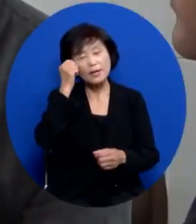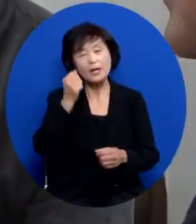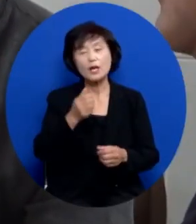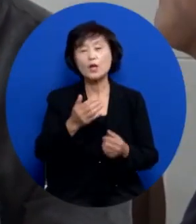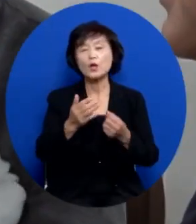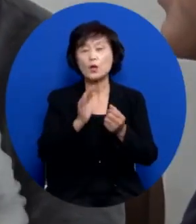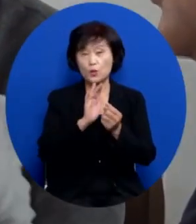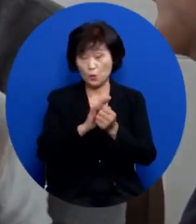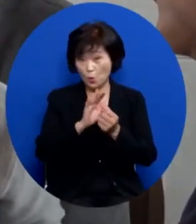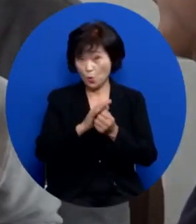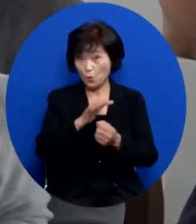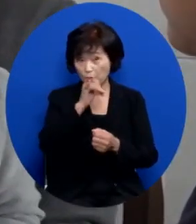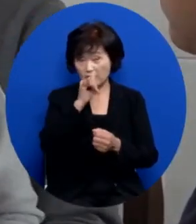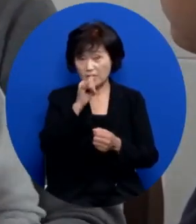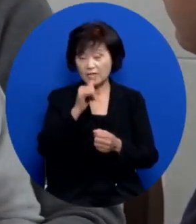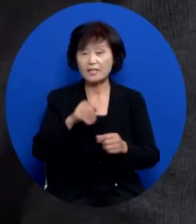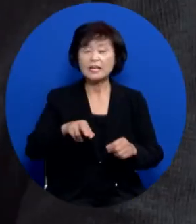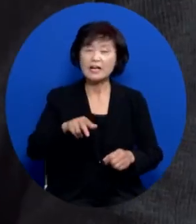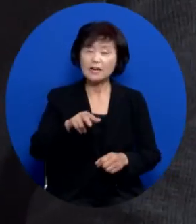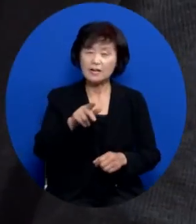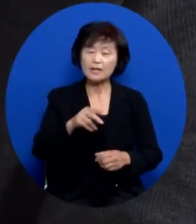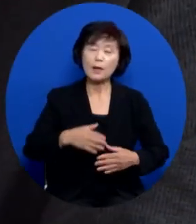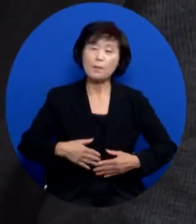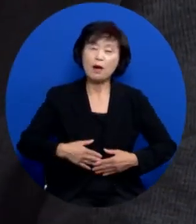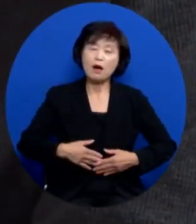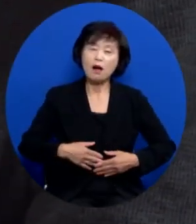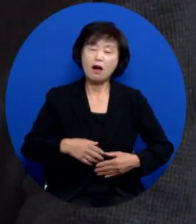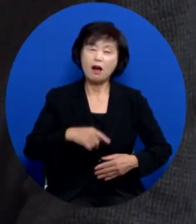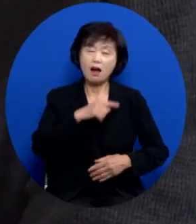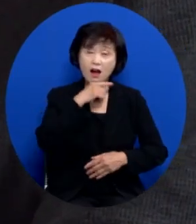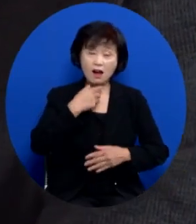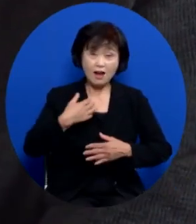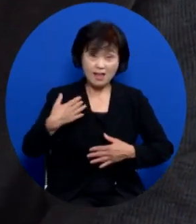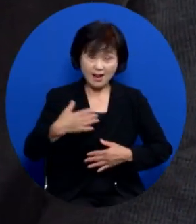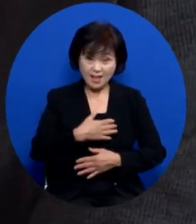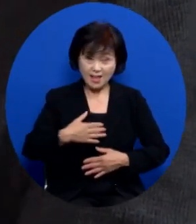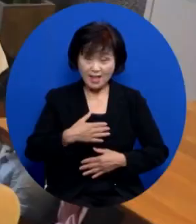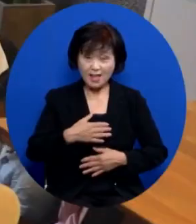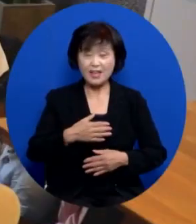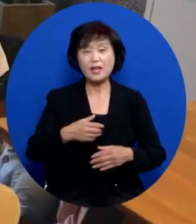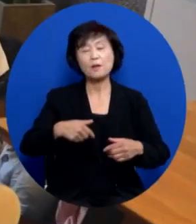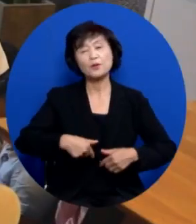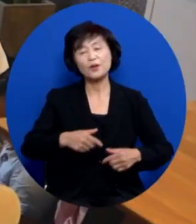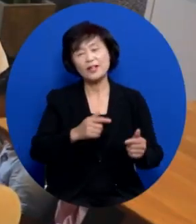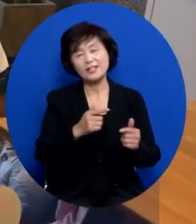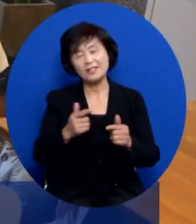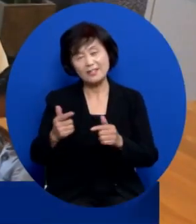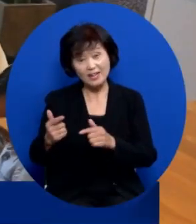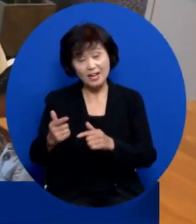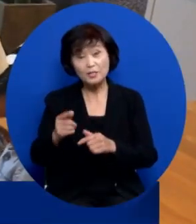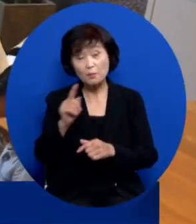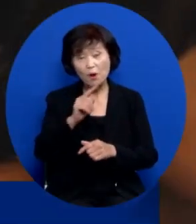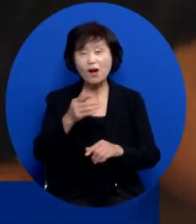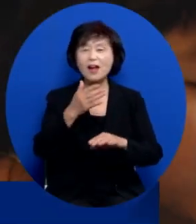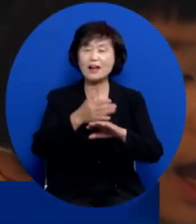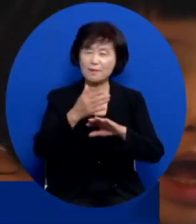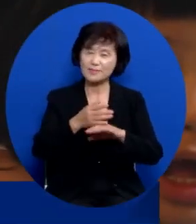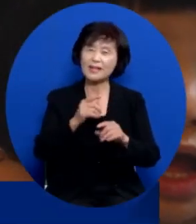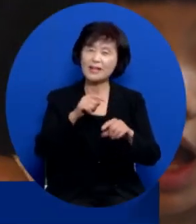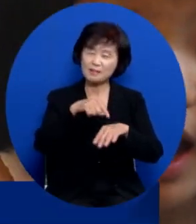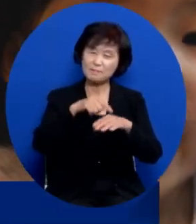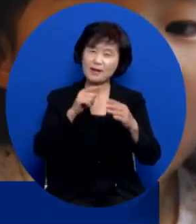안정의 효과적인 복식호흡 스트레스 감소에 좋은 감사하기도 중요합니다 감사하는 마음 자체로